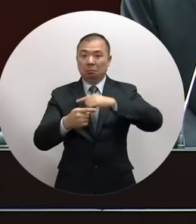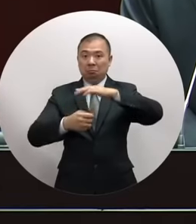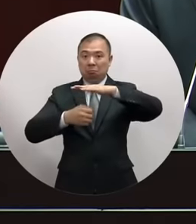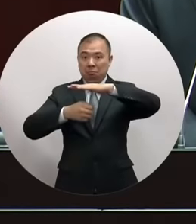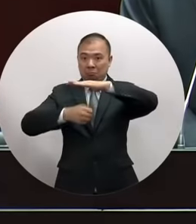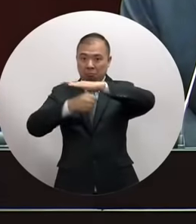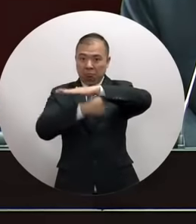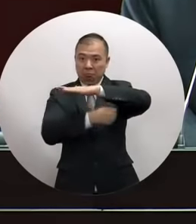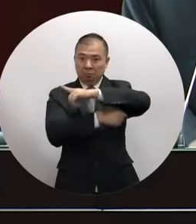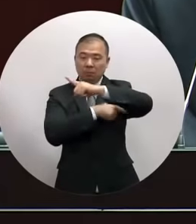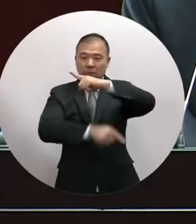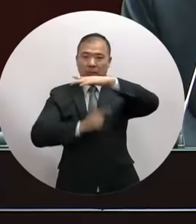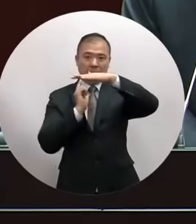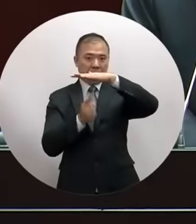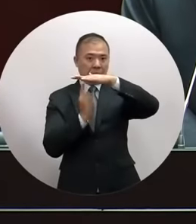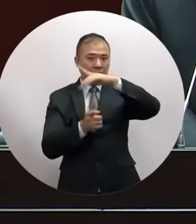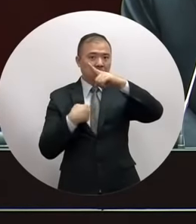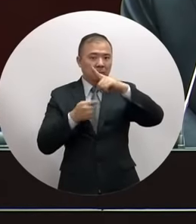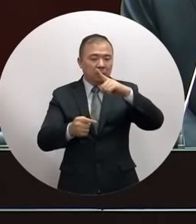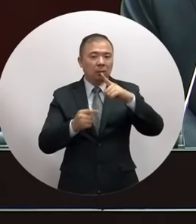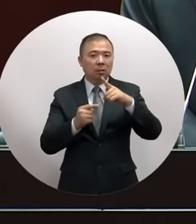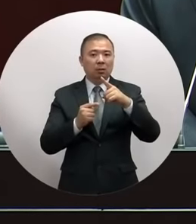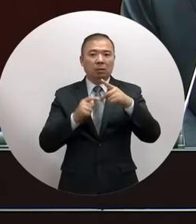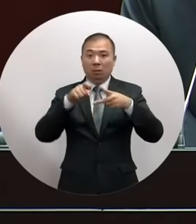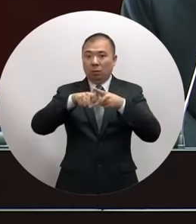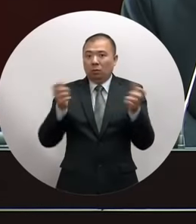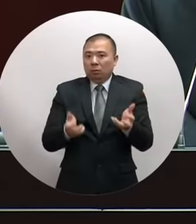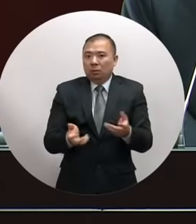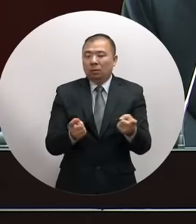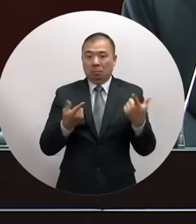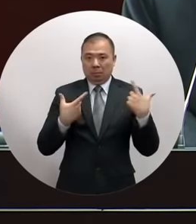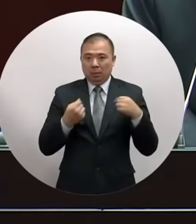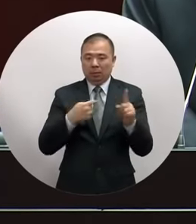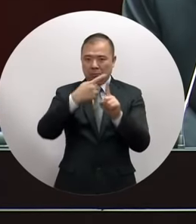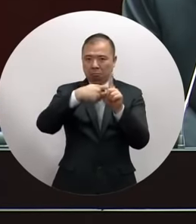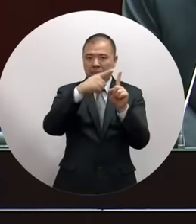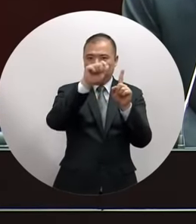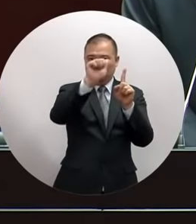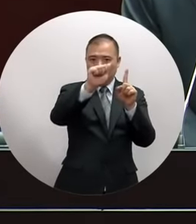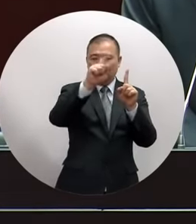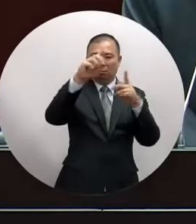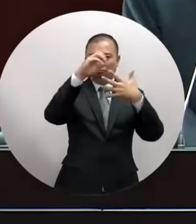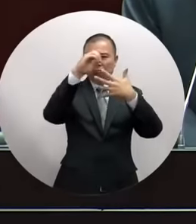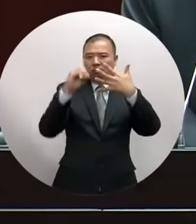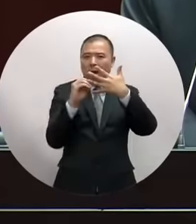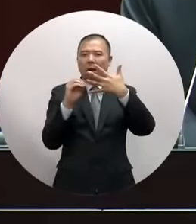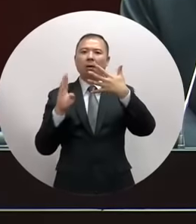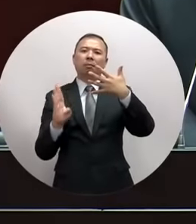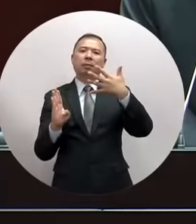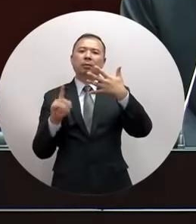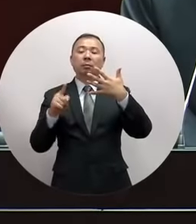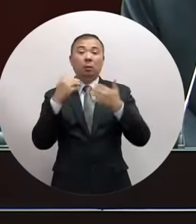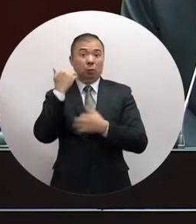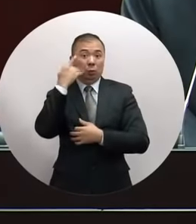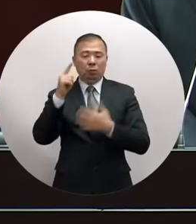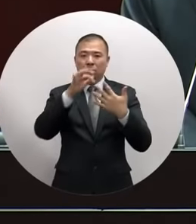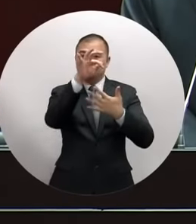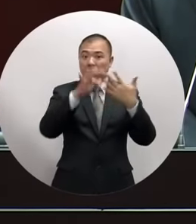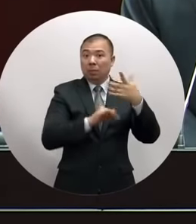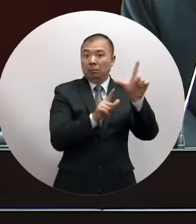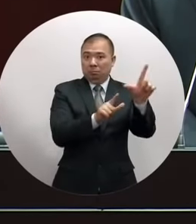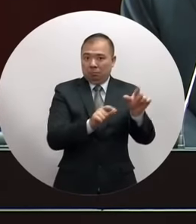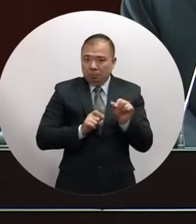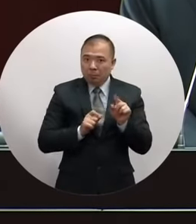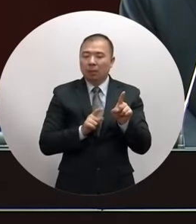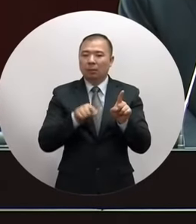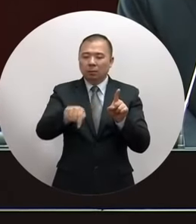这个部分原来的路况哈是从 A 级现在降到 B 级，那当然还是如果按照标准还是符合